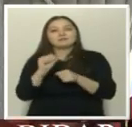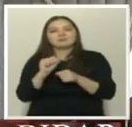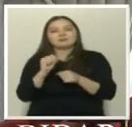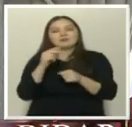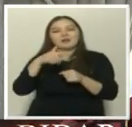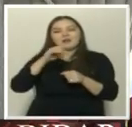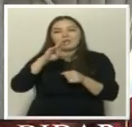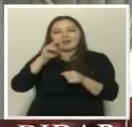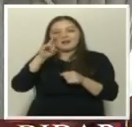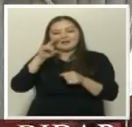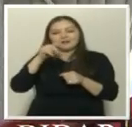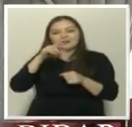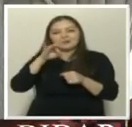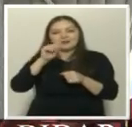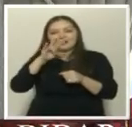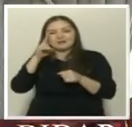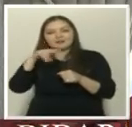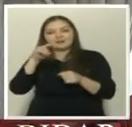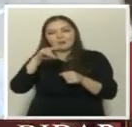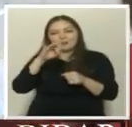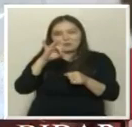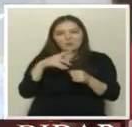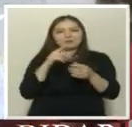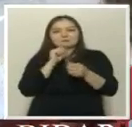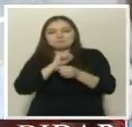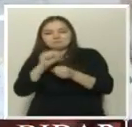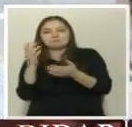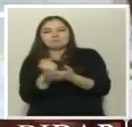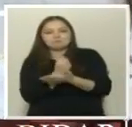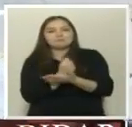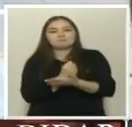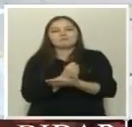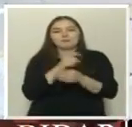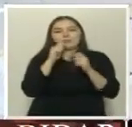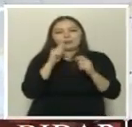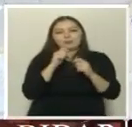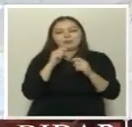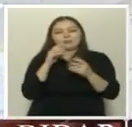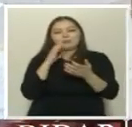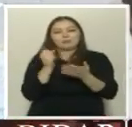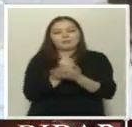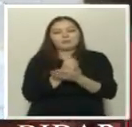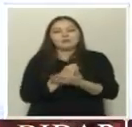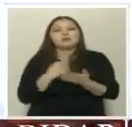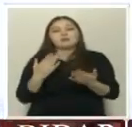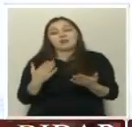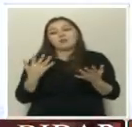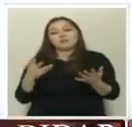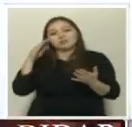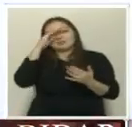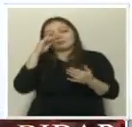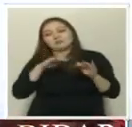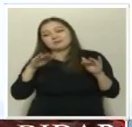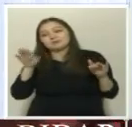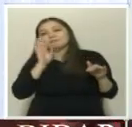гран-при. Все девочки были достойны и талантливые. Конечно, главный зритель и поддержка – это родители, которые всегда рядом и готовы